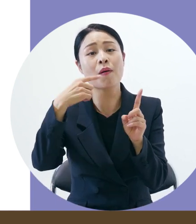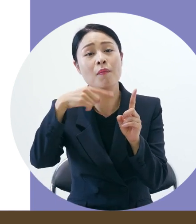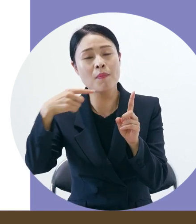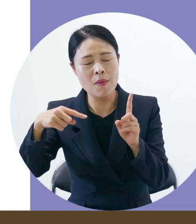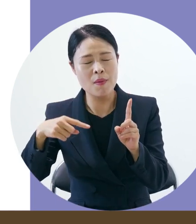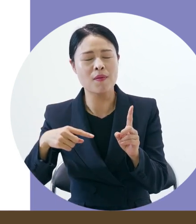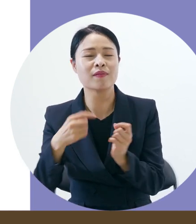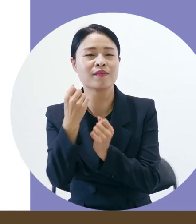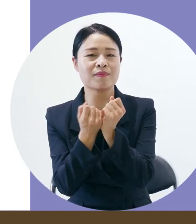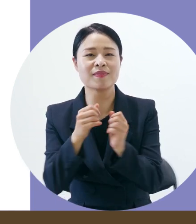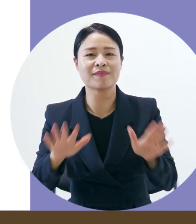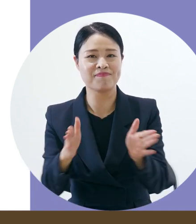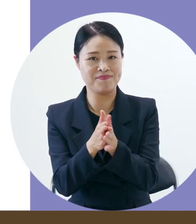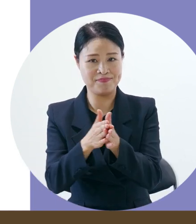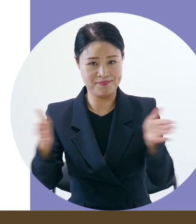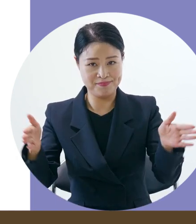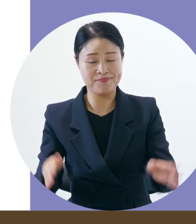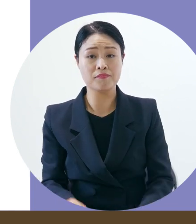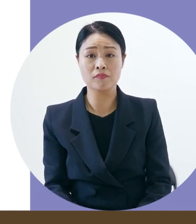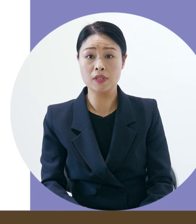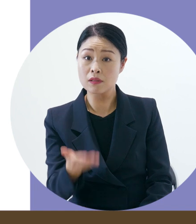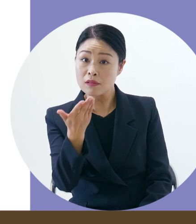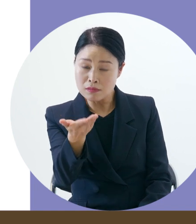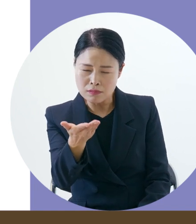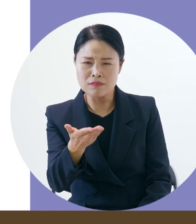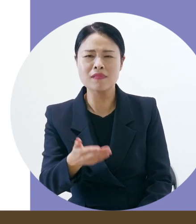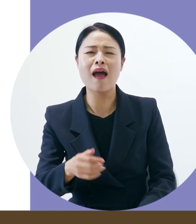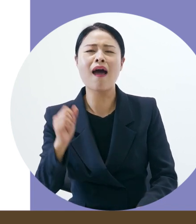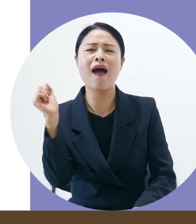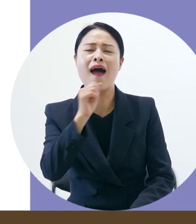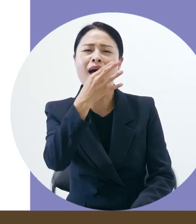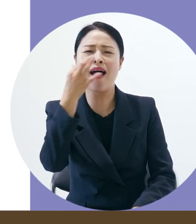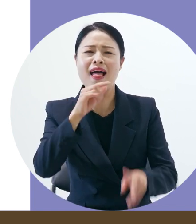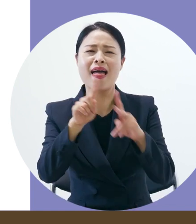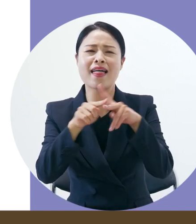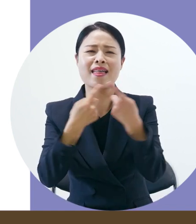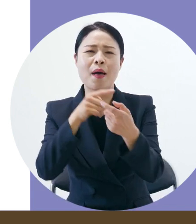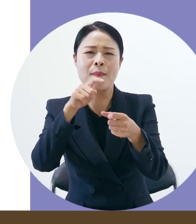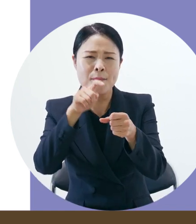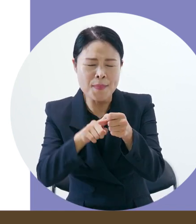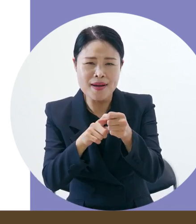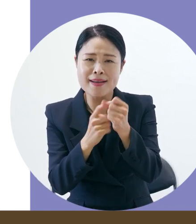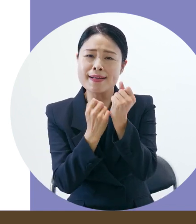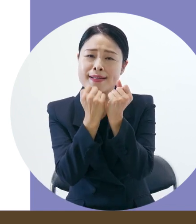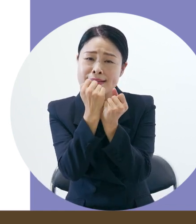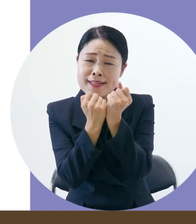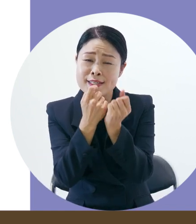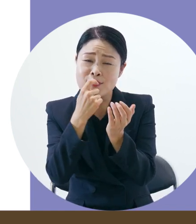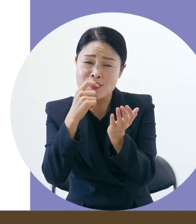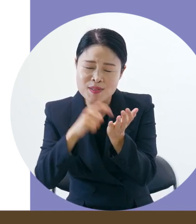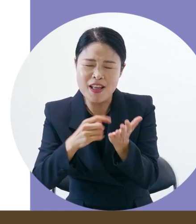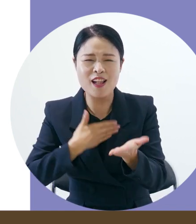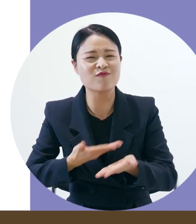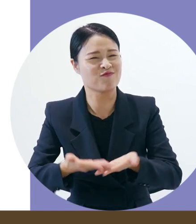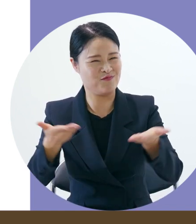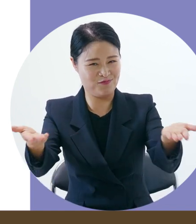용어들은 사용자의 이해를 돕기 위해 알기 쉽게 설명한 내용입니다.